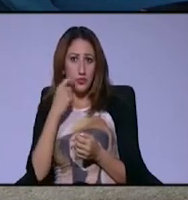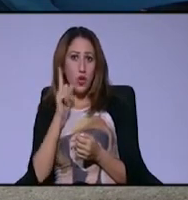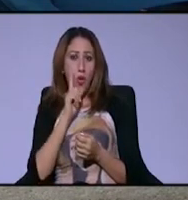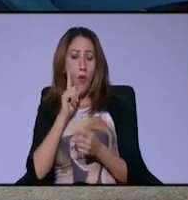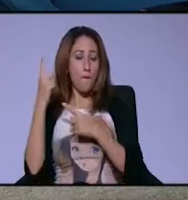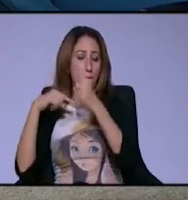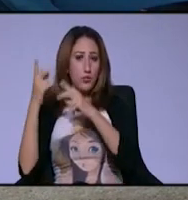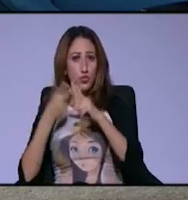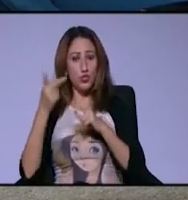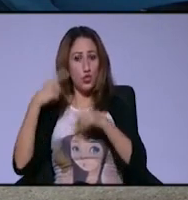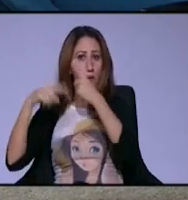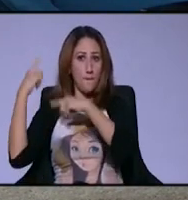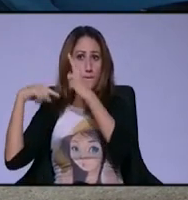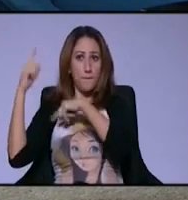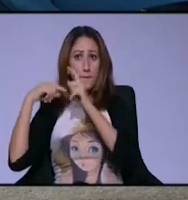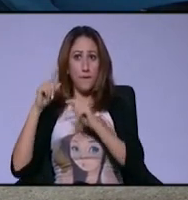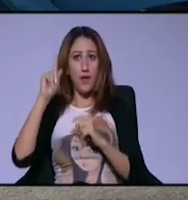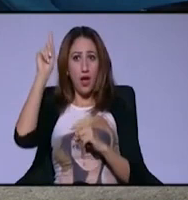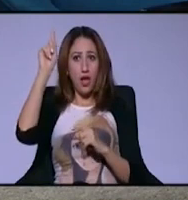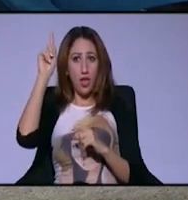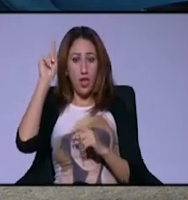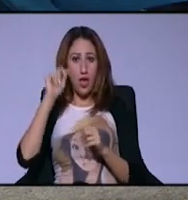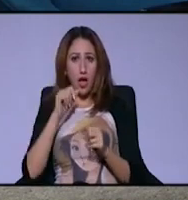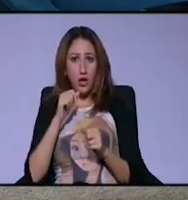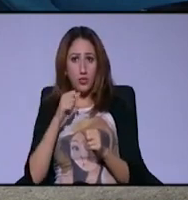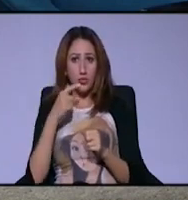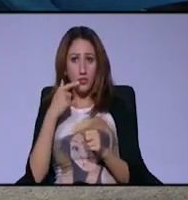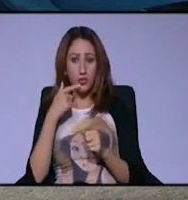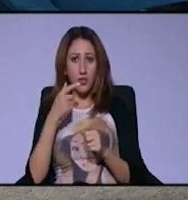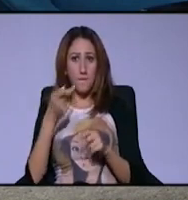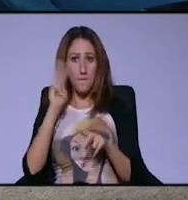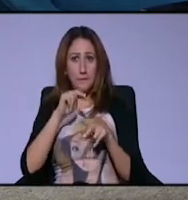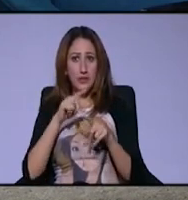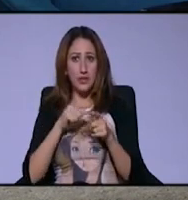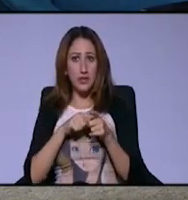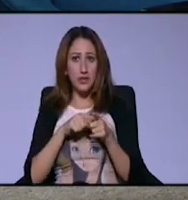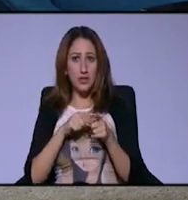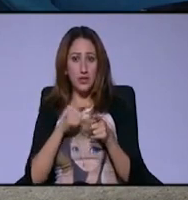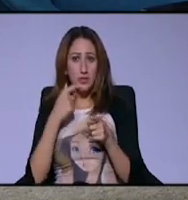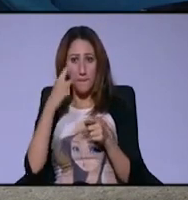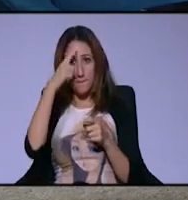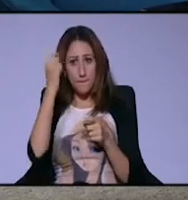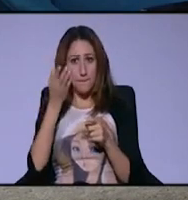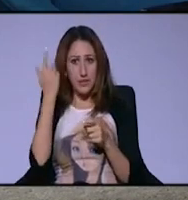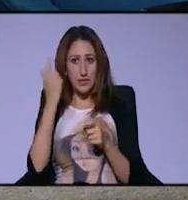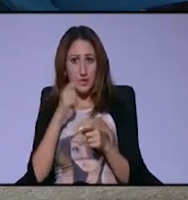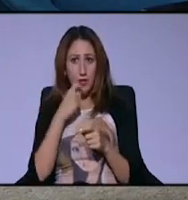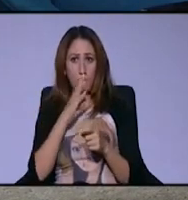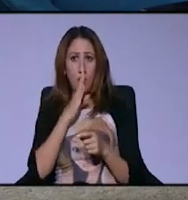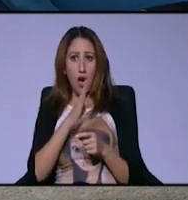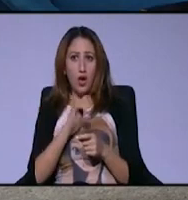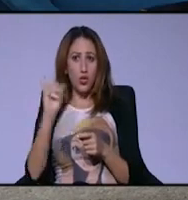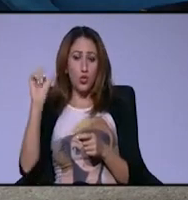السابقة أن الله تعالى ربما سلط على بعض الأمم السنين، زي ما يقول لك إيه مثلا في حق سيدنا يوسف،